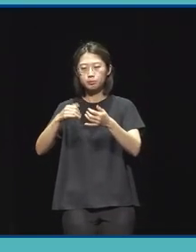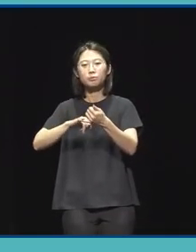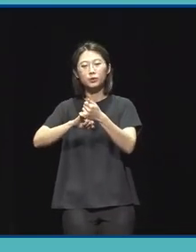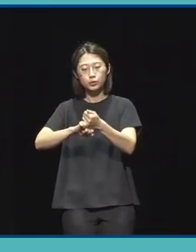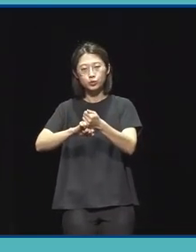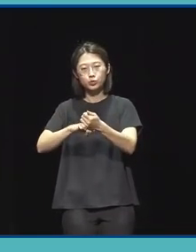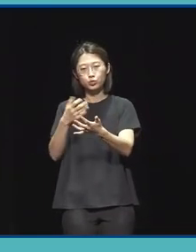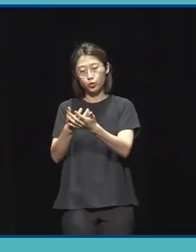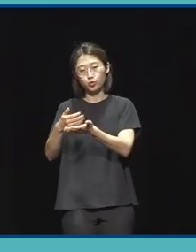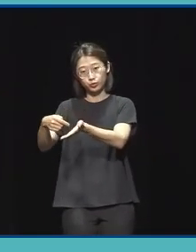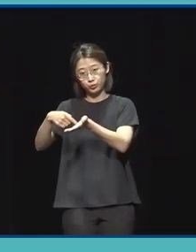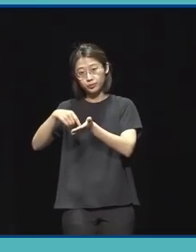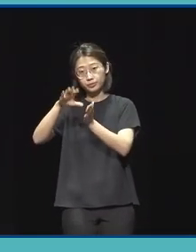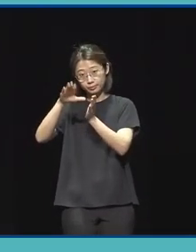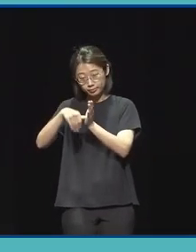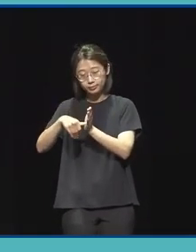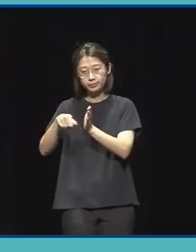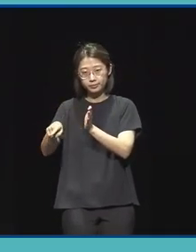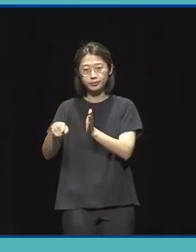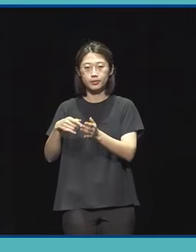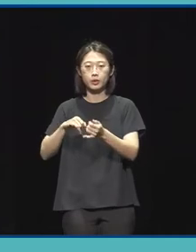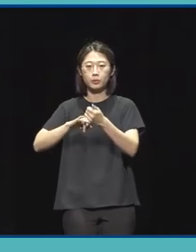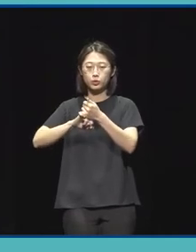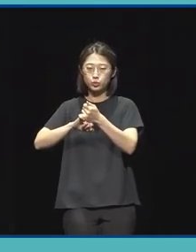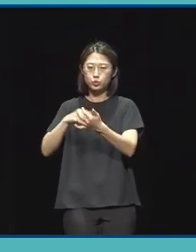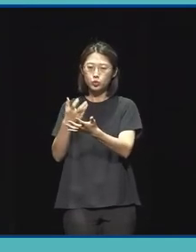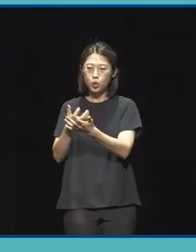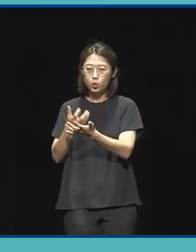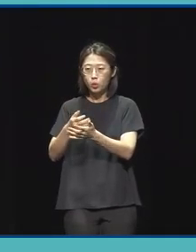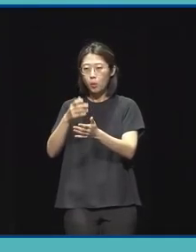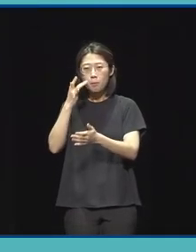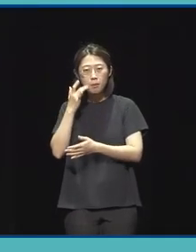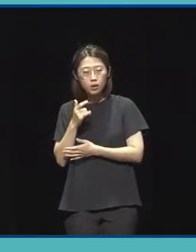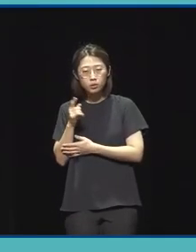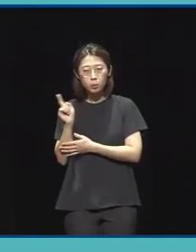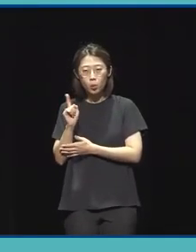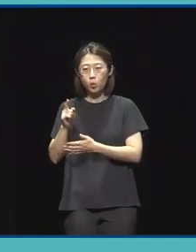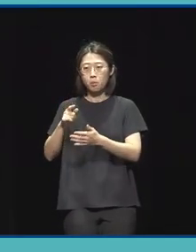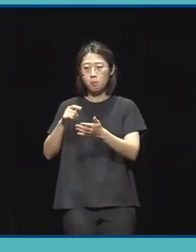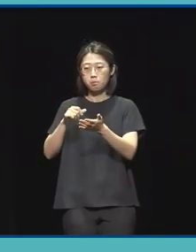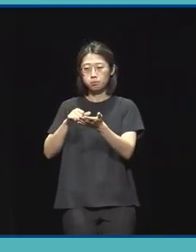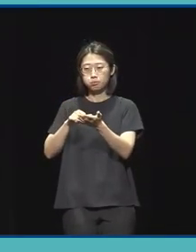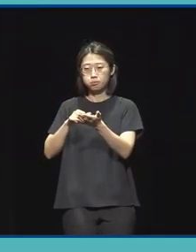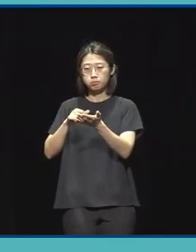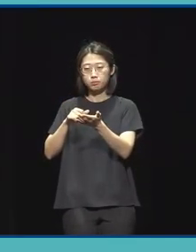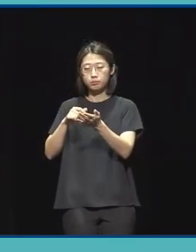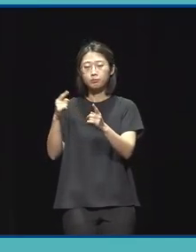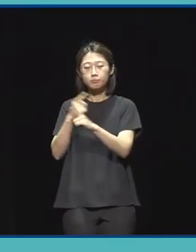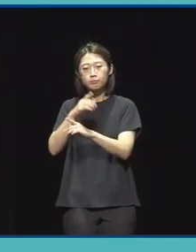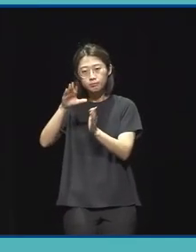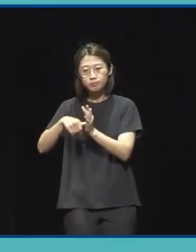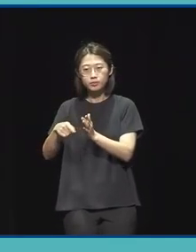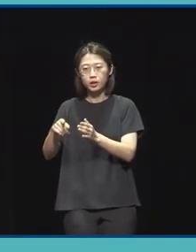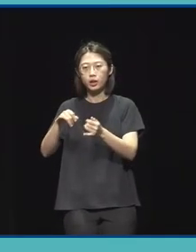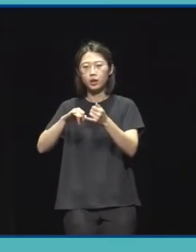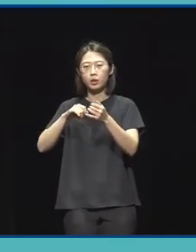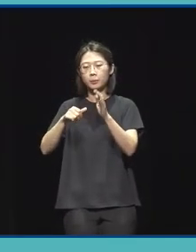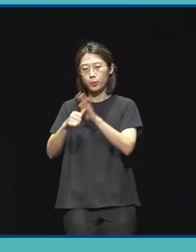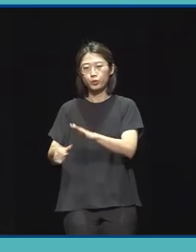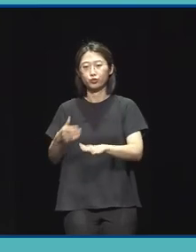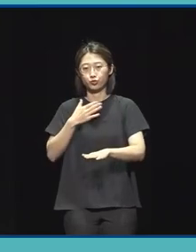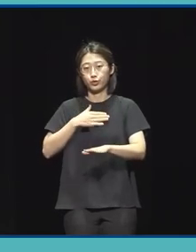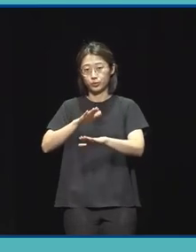토대로 점수를 산출하게 됩니다. 필수 서류 미제출 또는 미비 시 결격 처리되니 반드시 확인해 주시기 바랍니다.